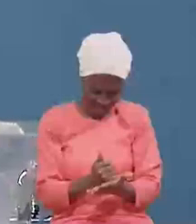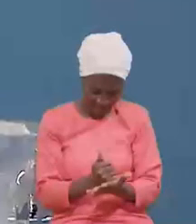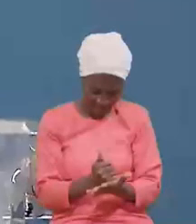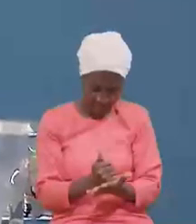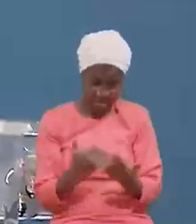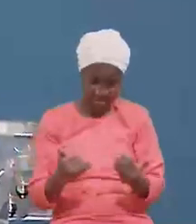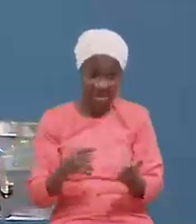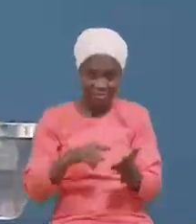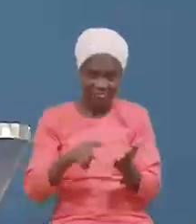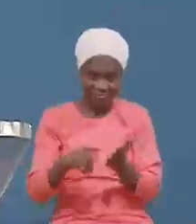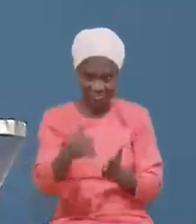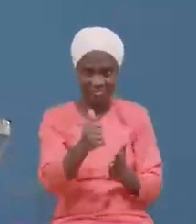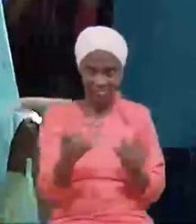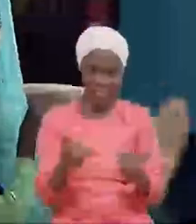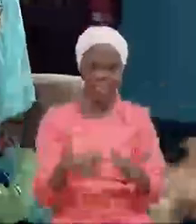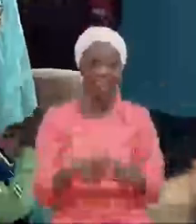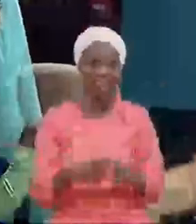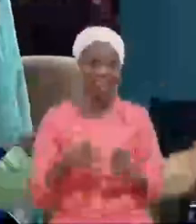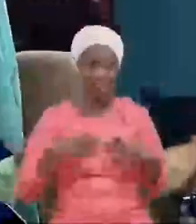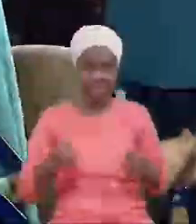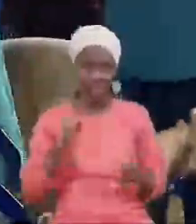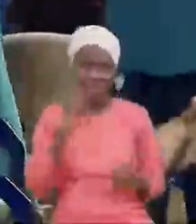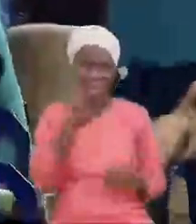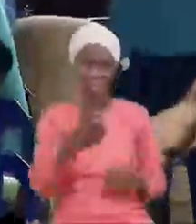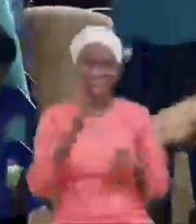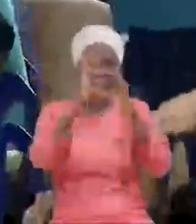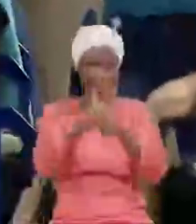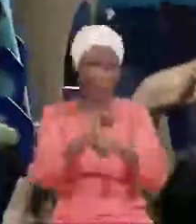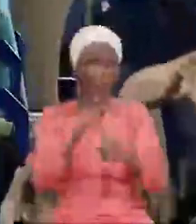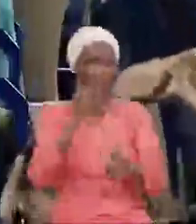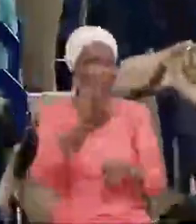Examinez-vous. La guérison, le miracle est là. Examinez-vous.